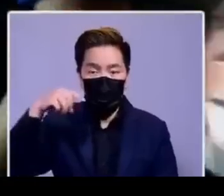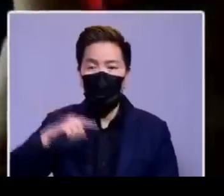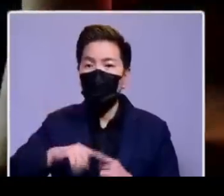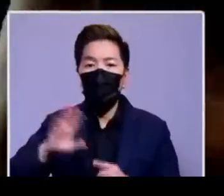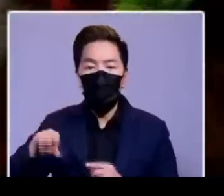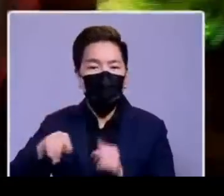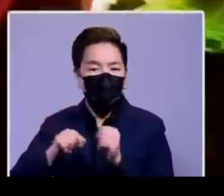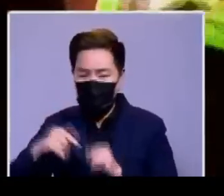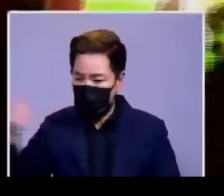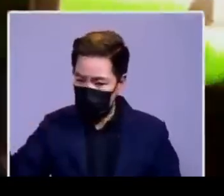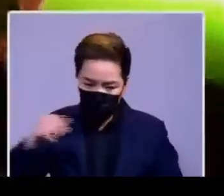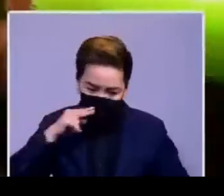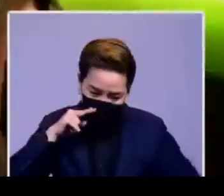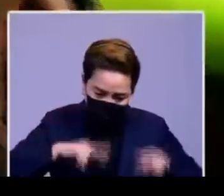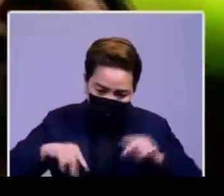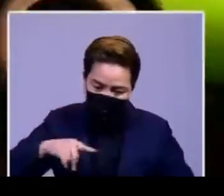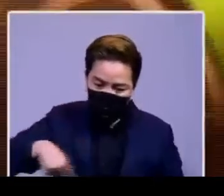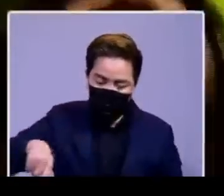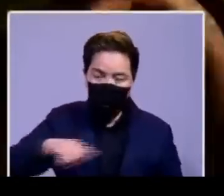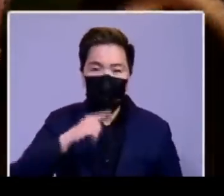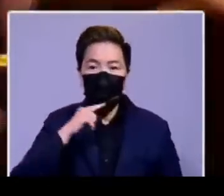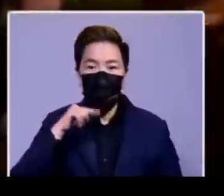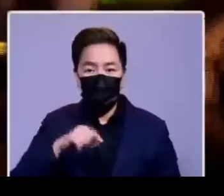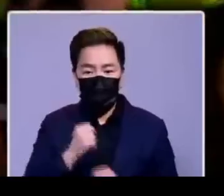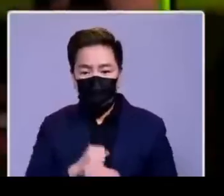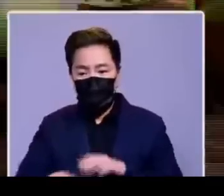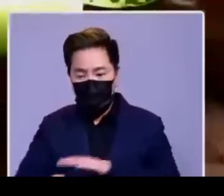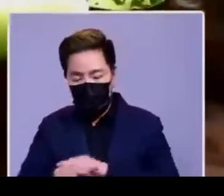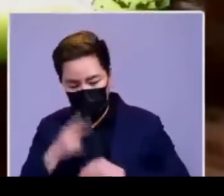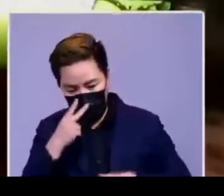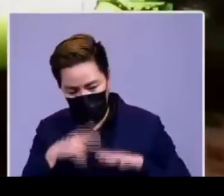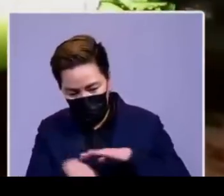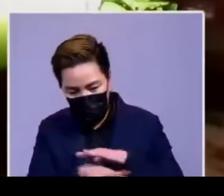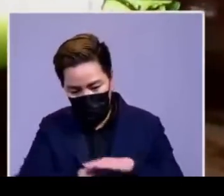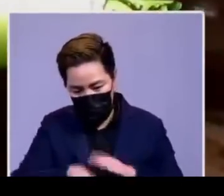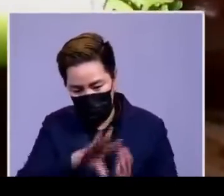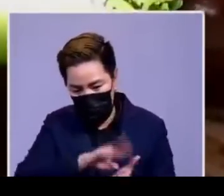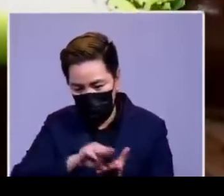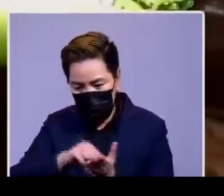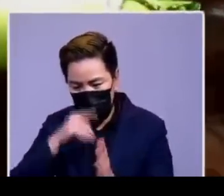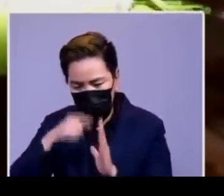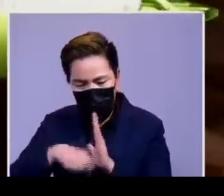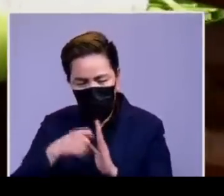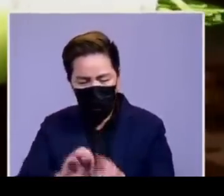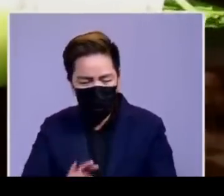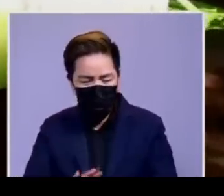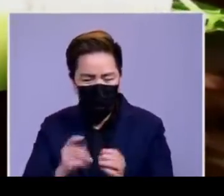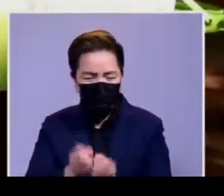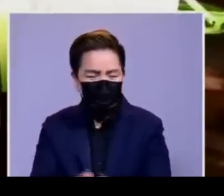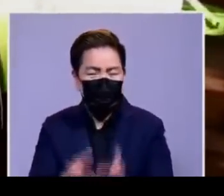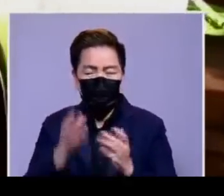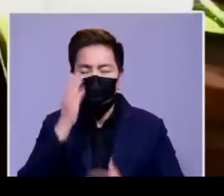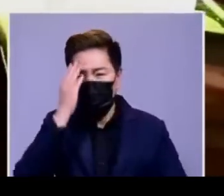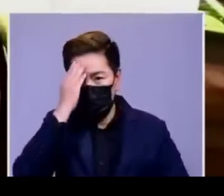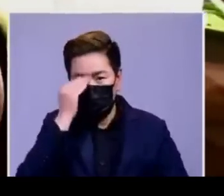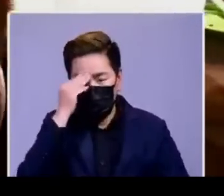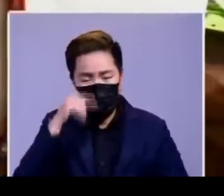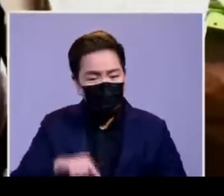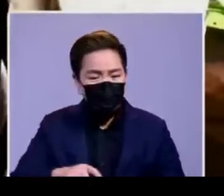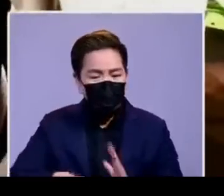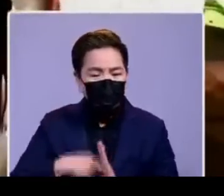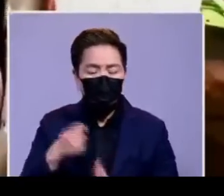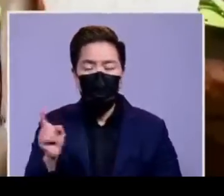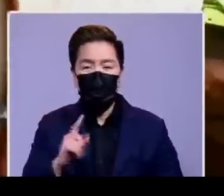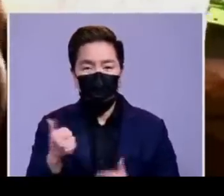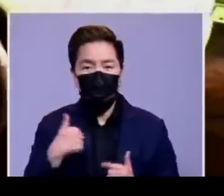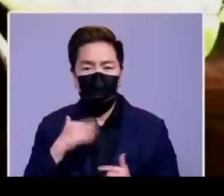ธารามเนี่ยเข้ามาตรวจสอบนะครับแล้วก็สั่งให้กองพิสูจน์หลักฐานเข้ามาตรวจสอบเก็บหลักฐานเพื่อหาสาเหตุของการระเบิดอีกครั้งว่ามันเกิดจ